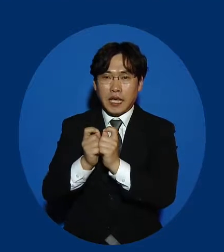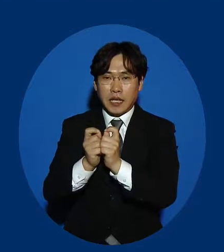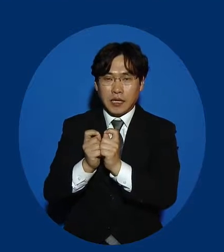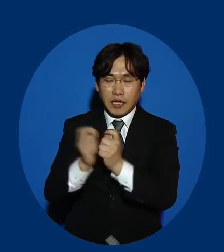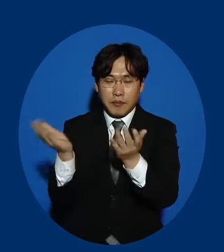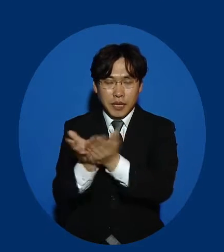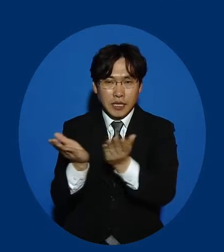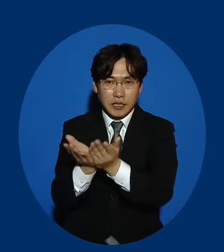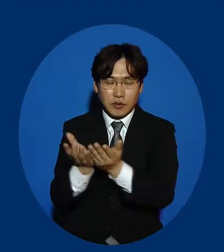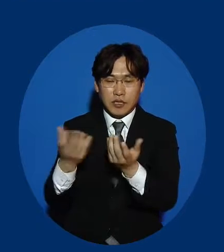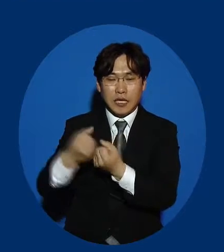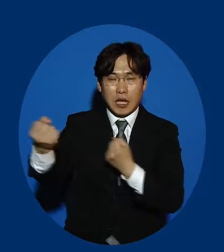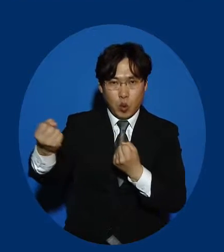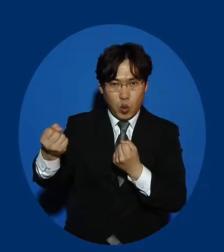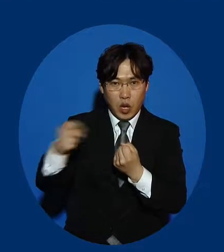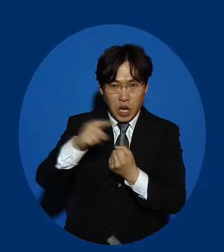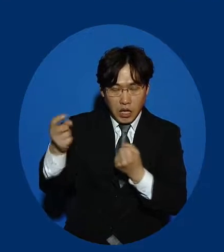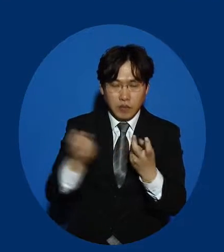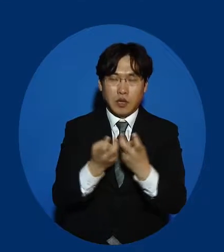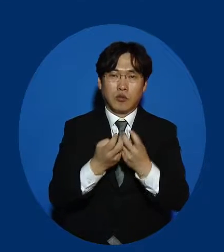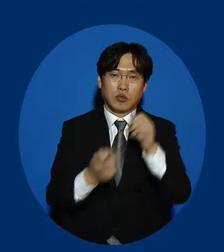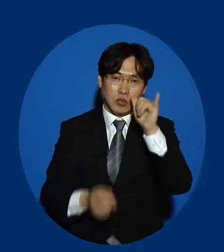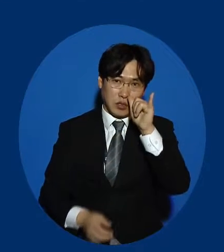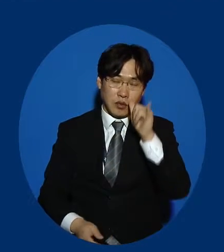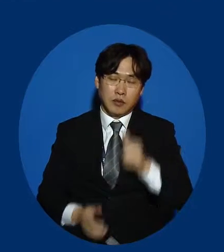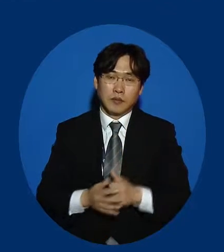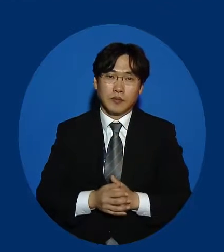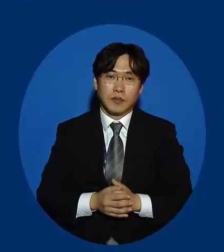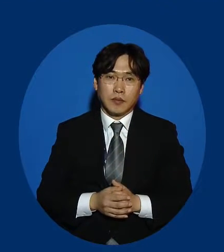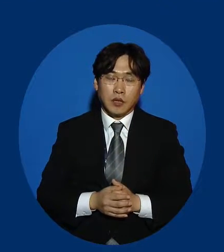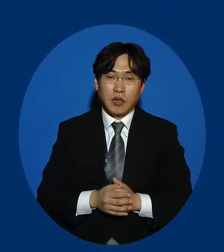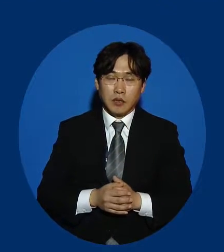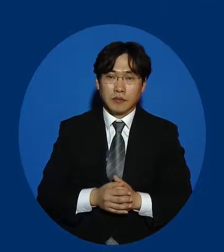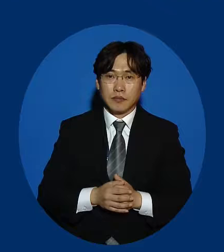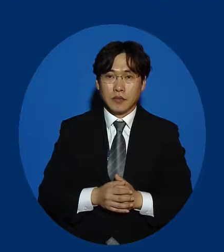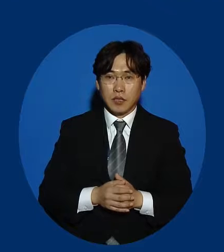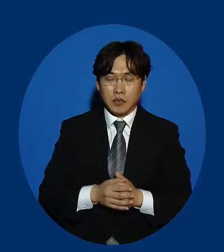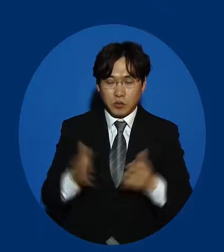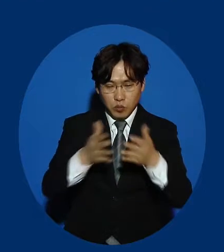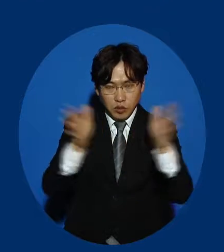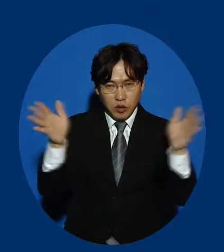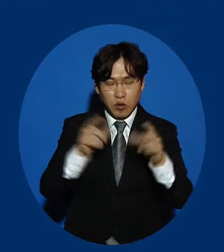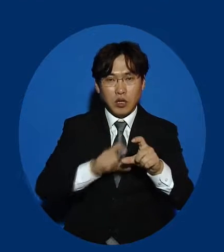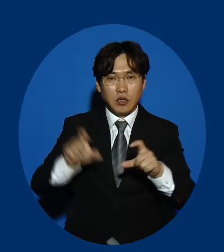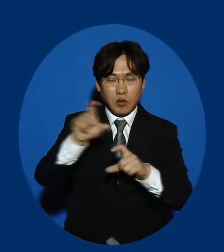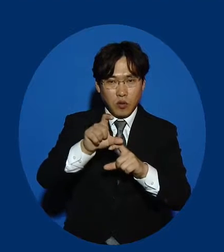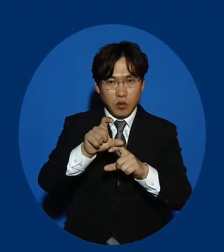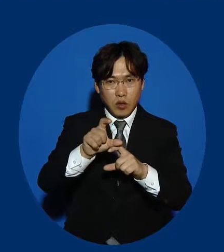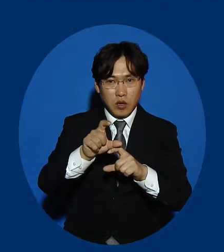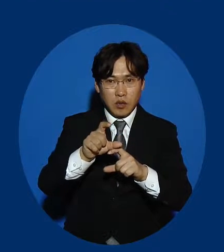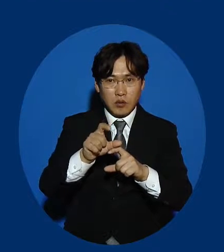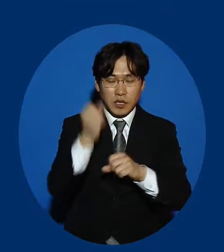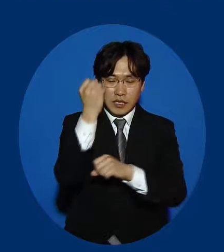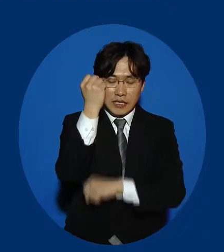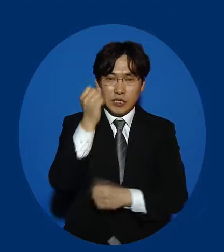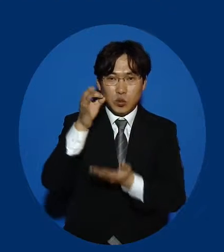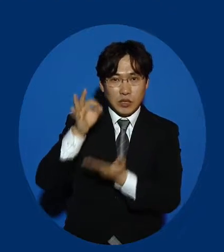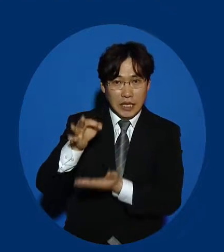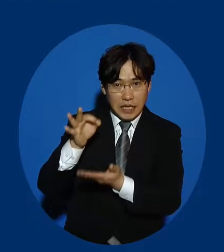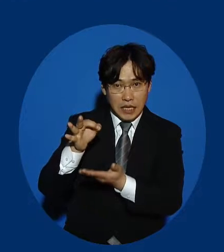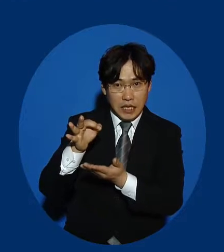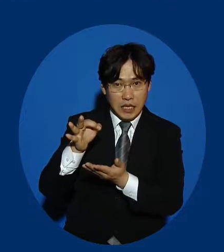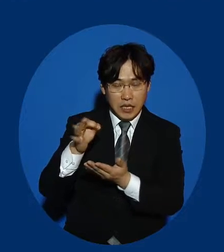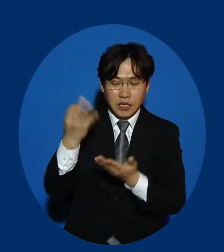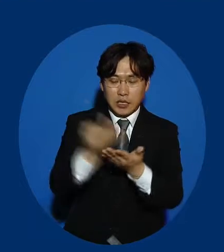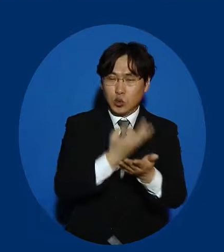있습니다. 방법도 있는데 그런 방법도 있지만 좀 넓게 좀 봐서 지금 기초자산이라든가 우리 기본소득 얘기를